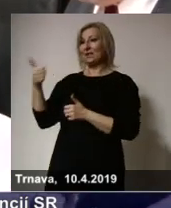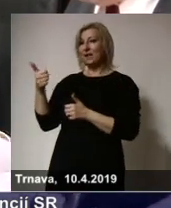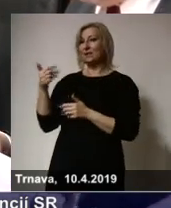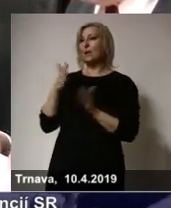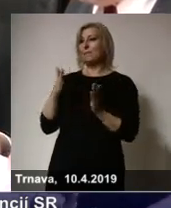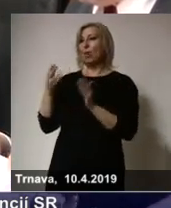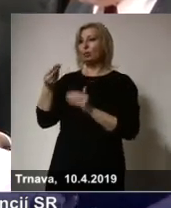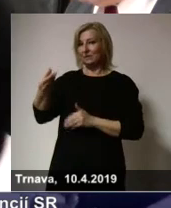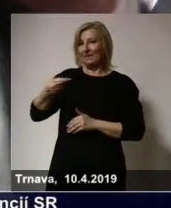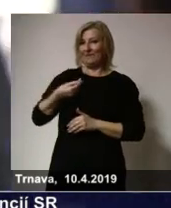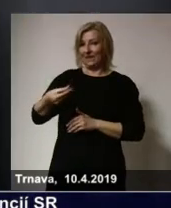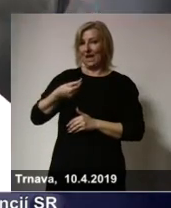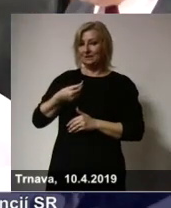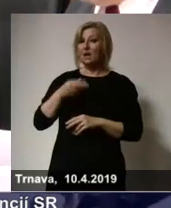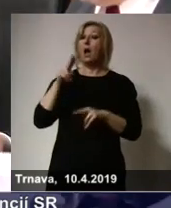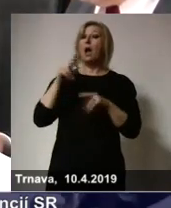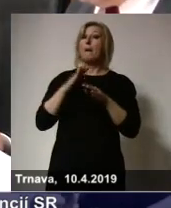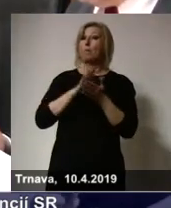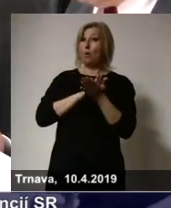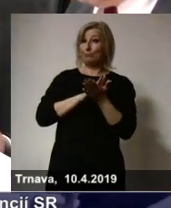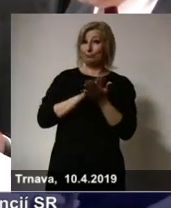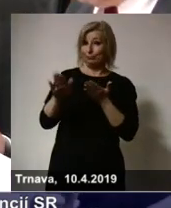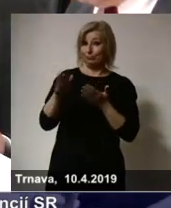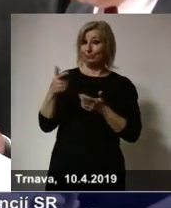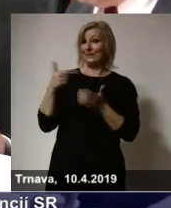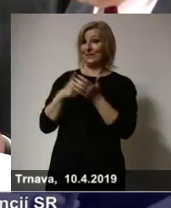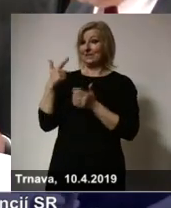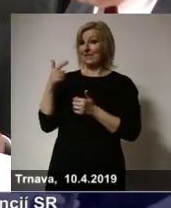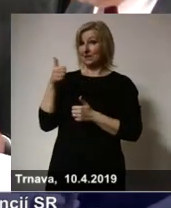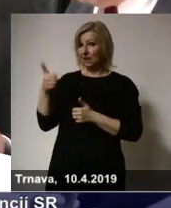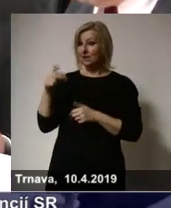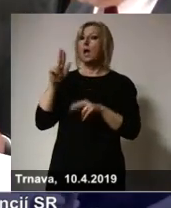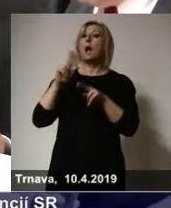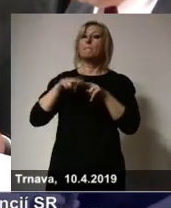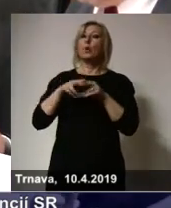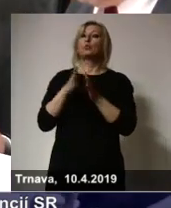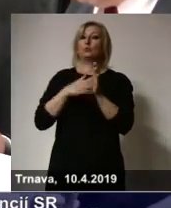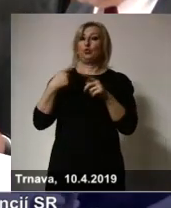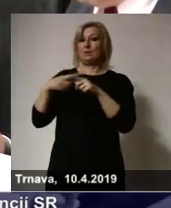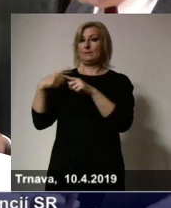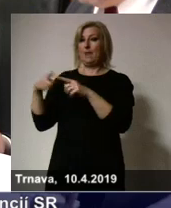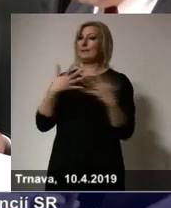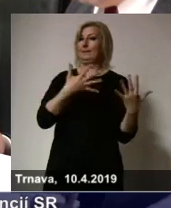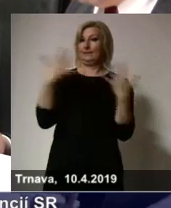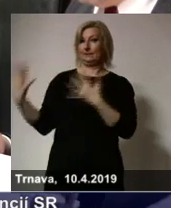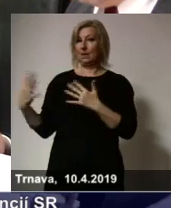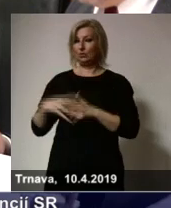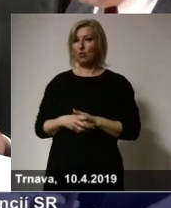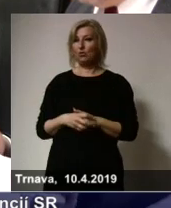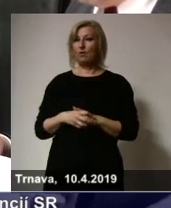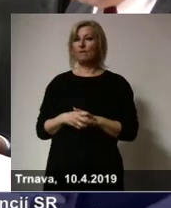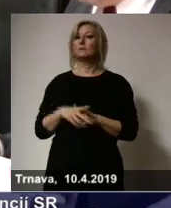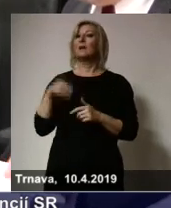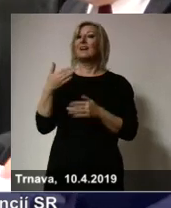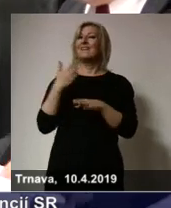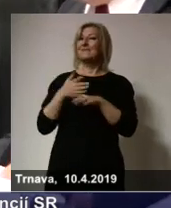sa začalo splácanie rovnomernými splátkami na dobu 10 rokov. Výpomoc bude využitá na rekonštrukciu ciest